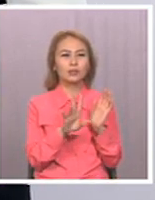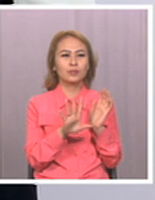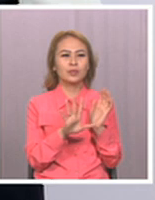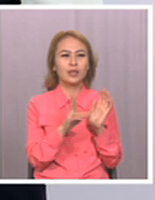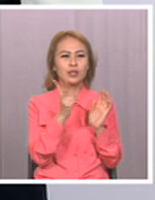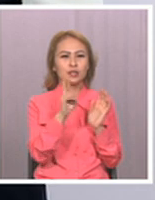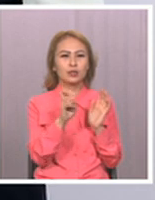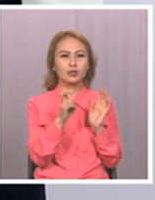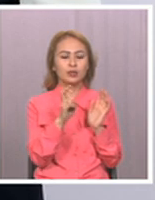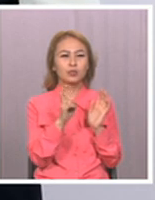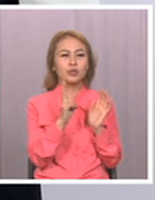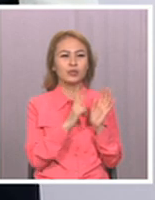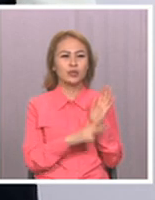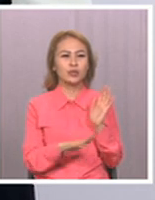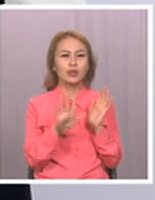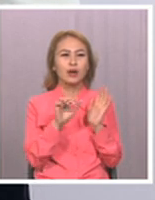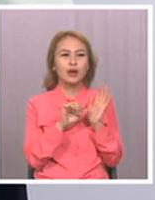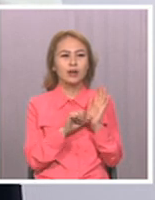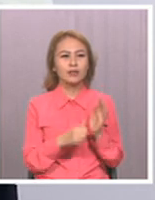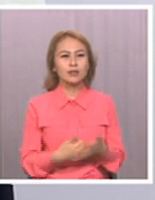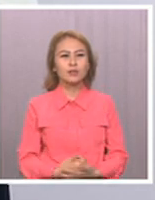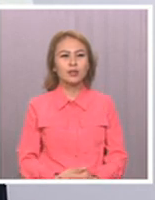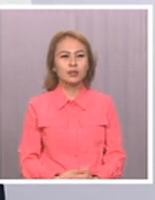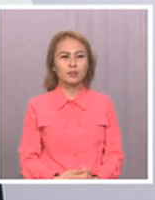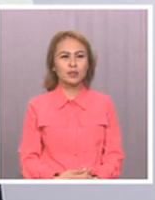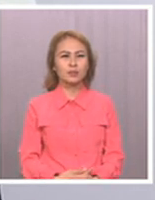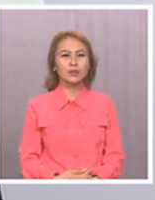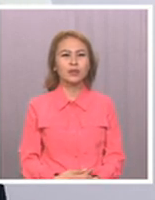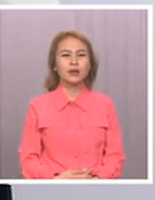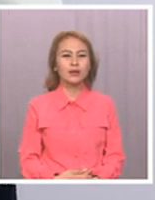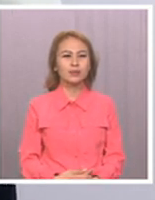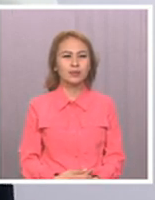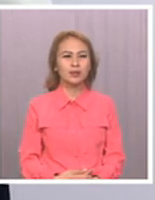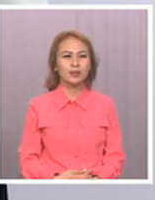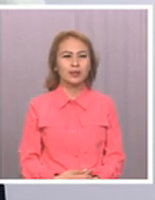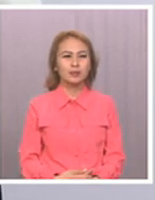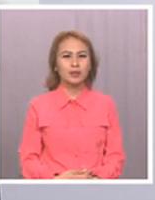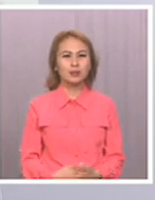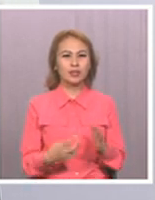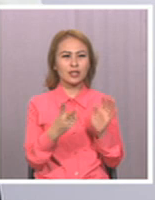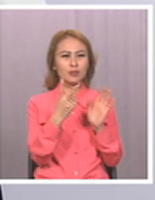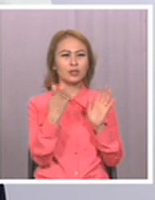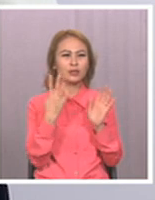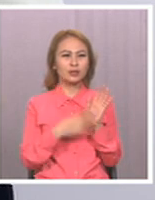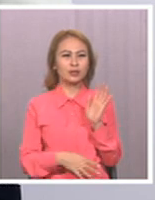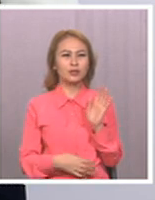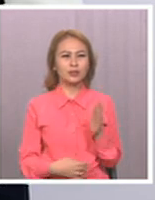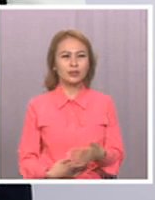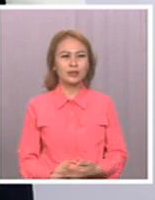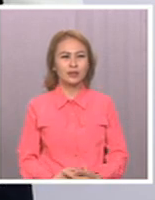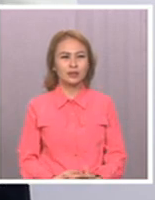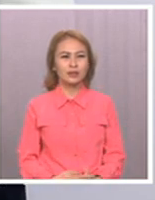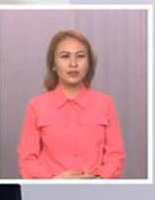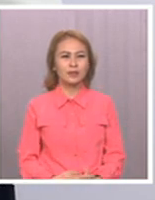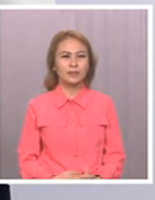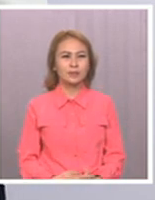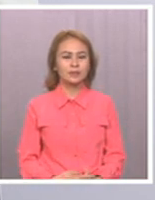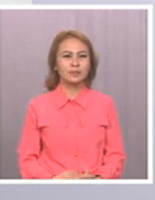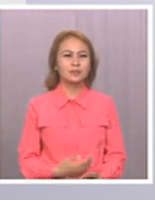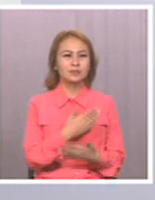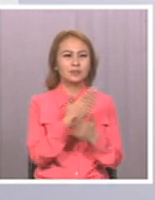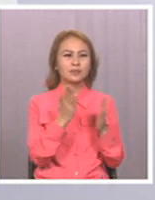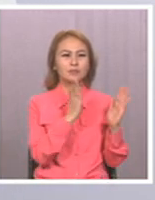сандар. Енді медианасын табу үшін біз бұл жердегі қатардың қақ ортасында орналасқан санын анықтаймыз. Бұл жерде